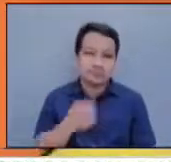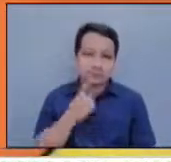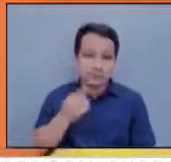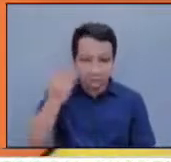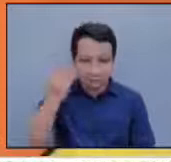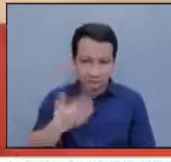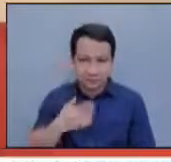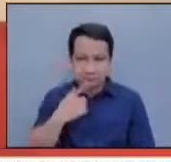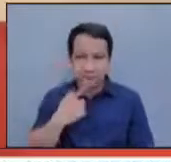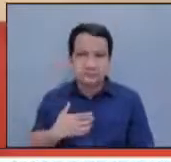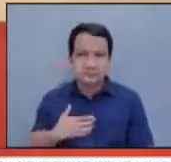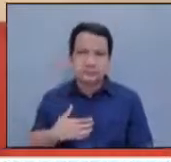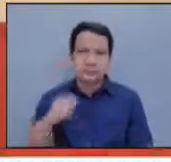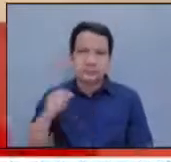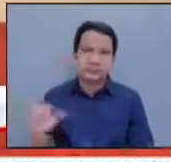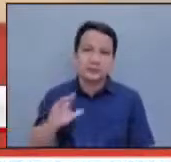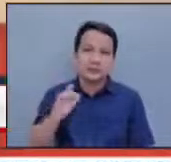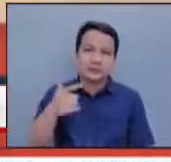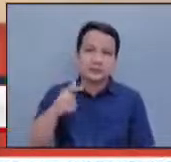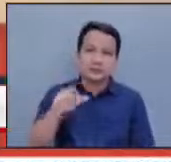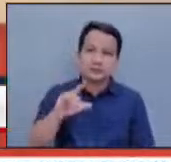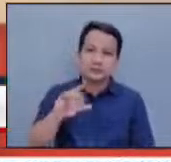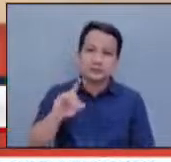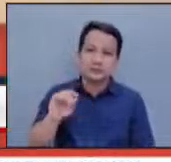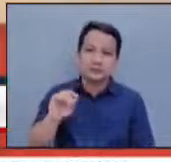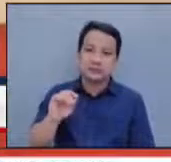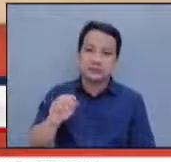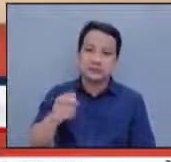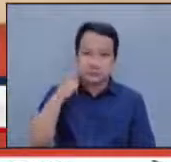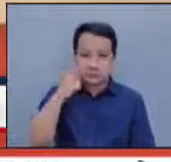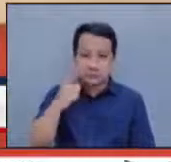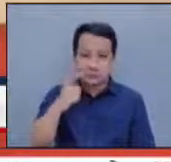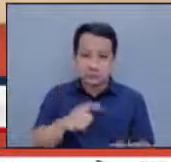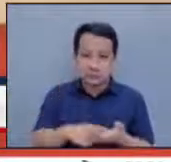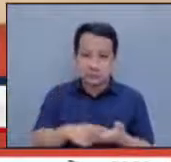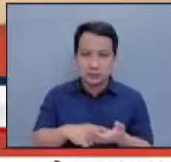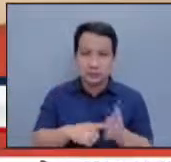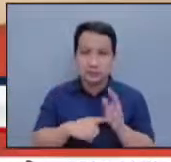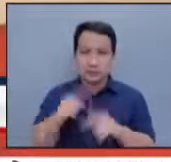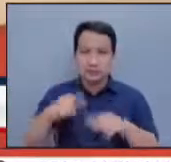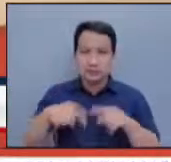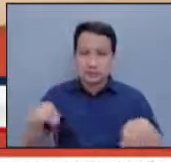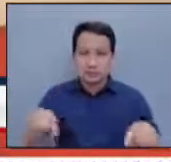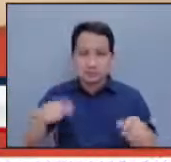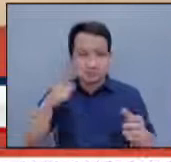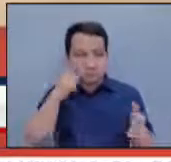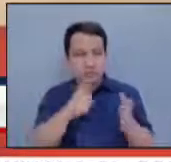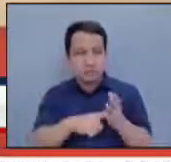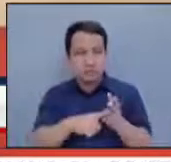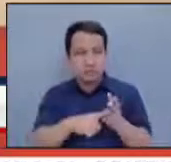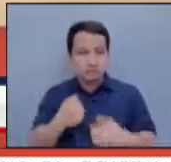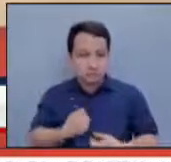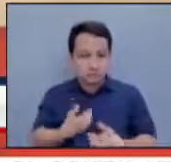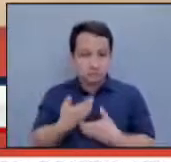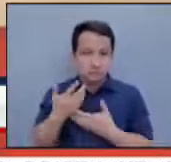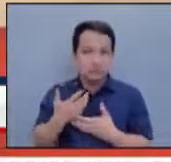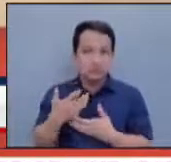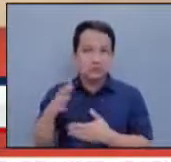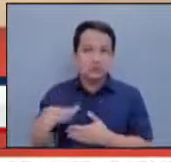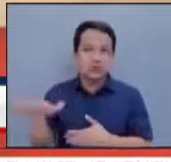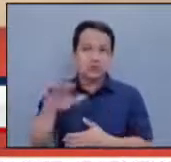Well, Asia's Golden Icons Awards will recognize, give recognition and appreciation to